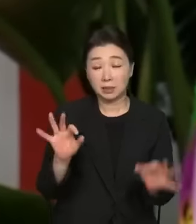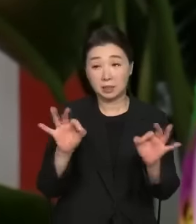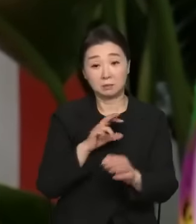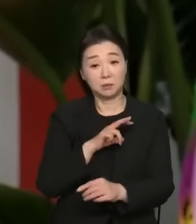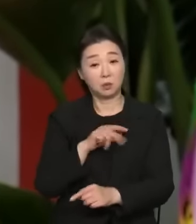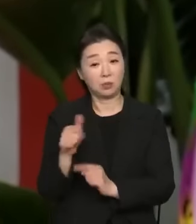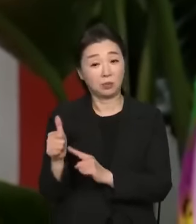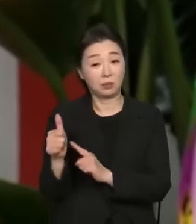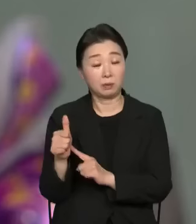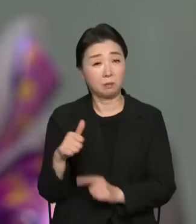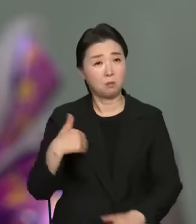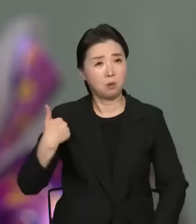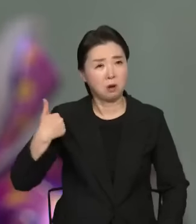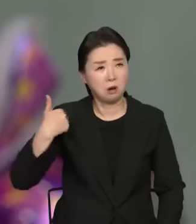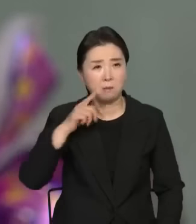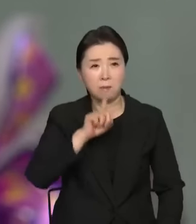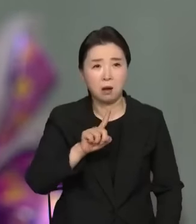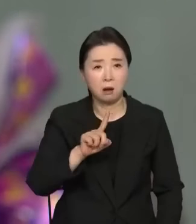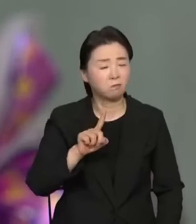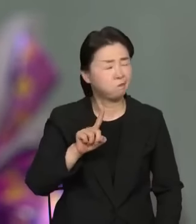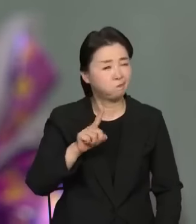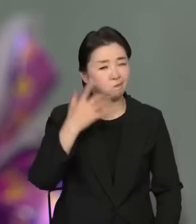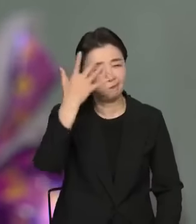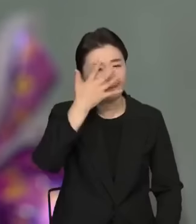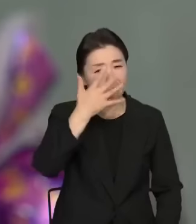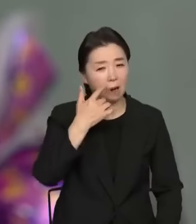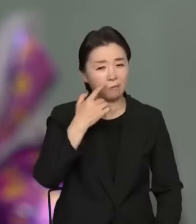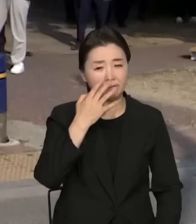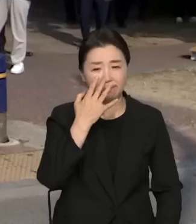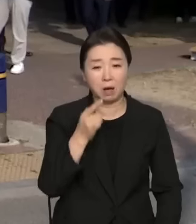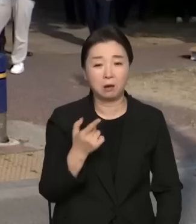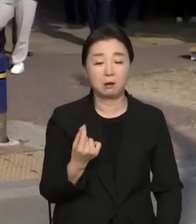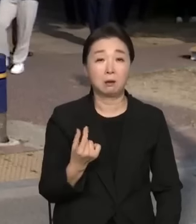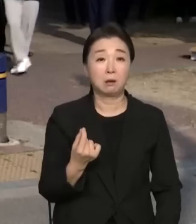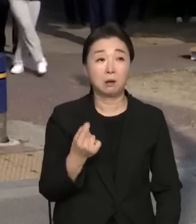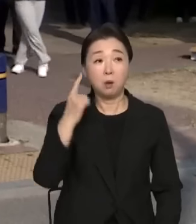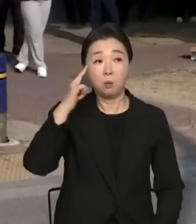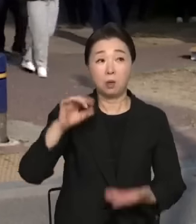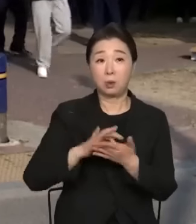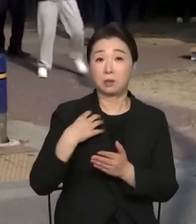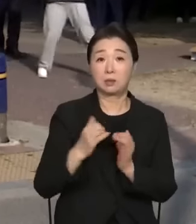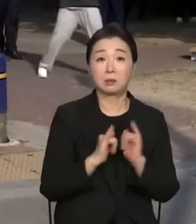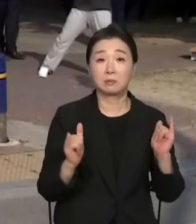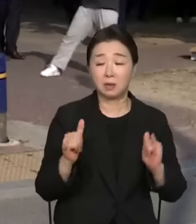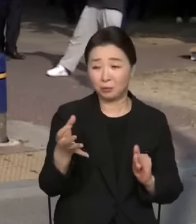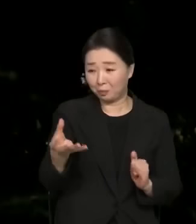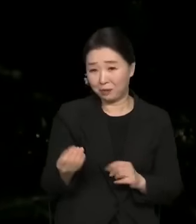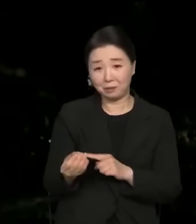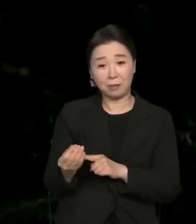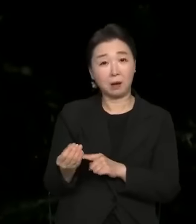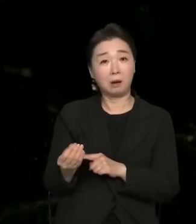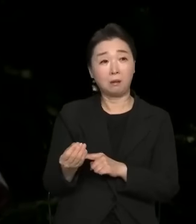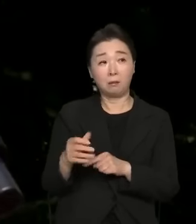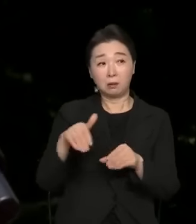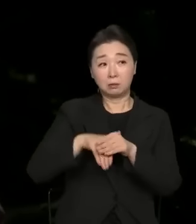의원이 전혀 몰랐다는 주장엔 여전히 의문이 남습니다 회계책임자가 빌린